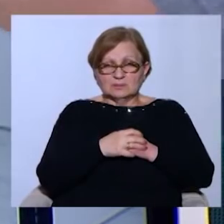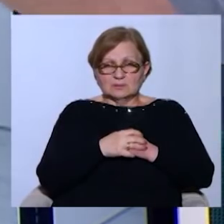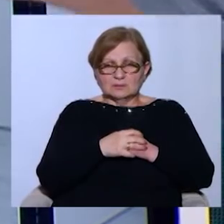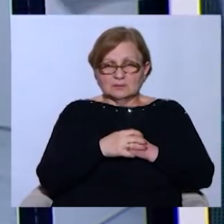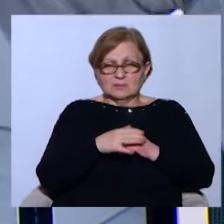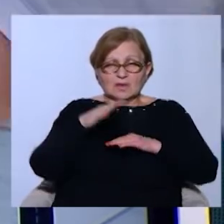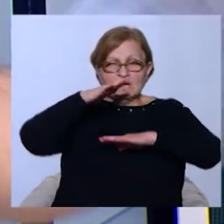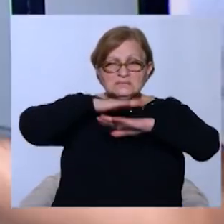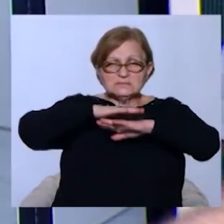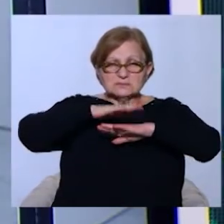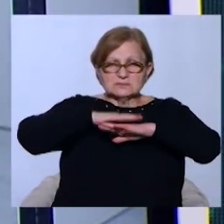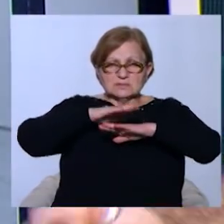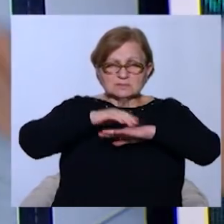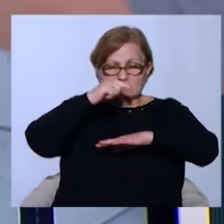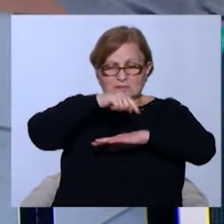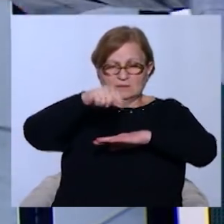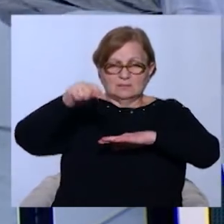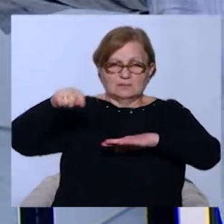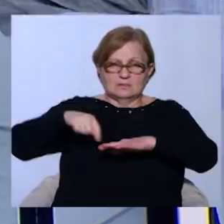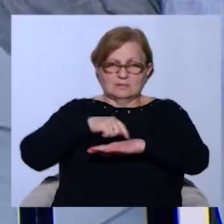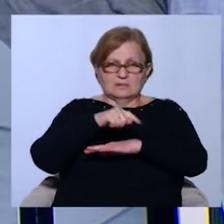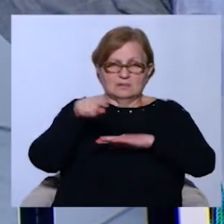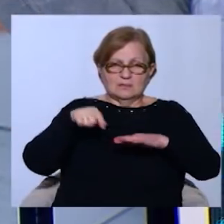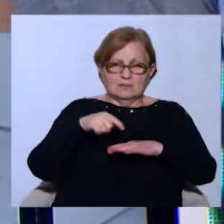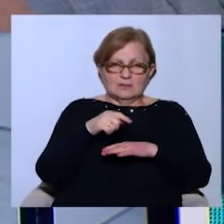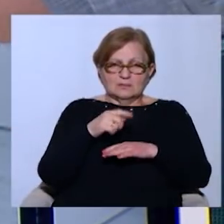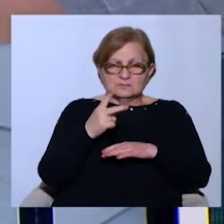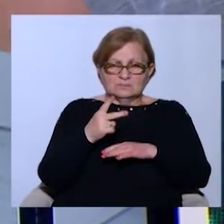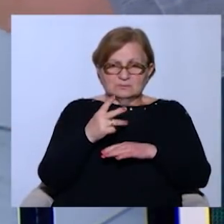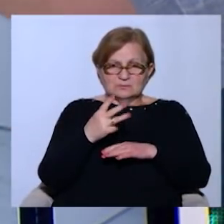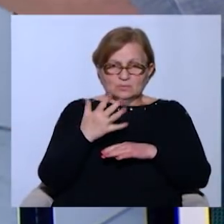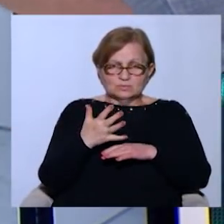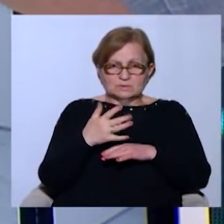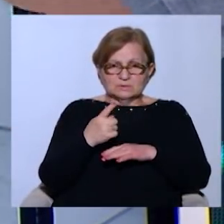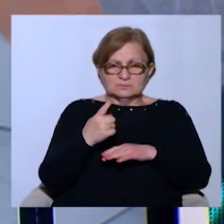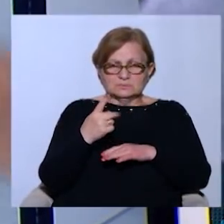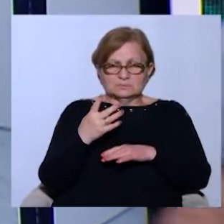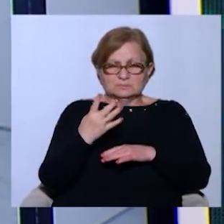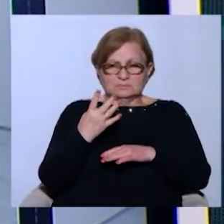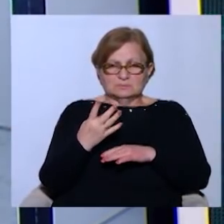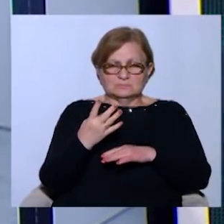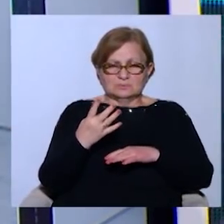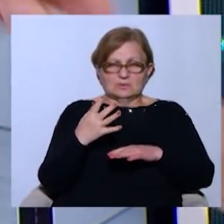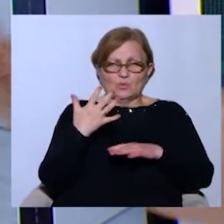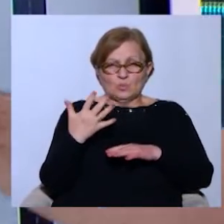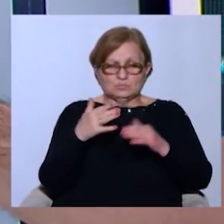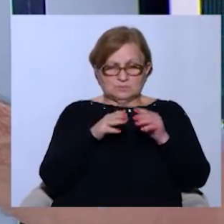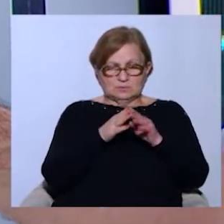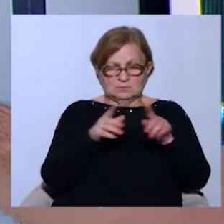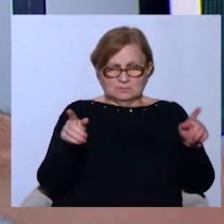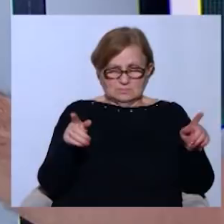თუ ზედა ფენაზე დავითვლით რამდენია. ზემოთ გვაქვს 1 2 3 4 5 და ასე 4 აქეთ. ესე